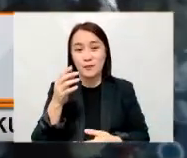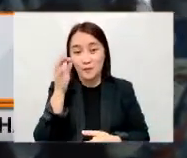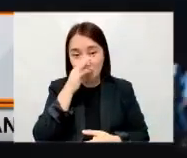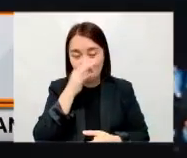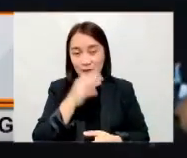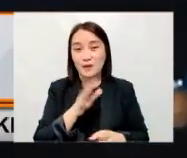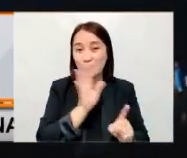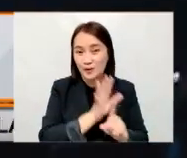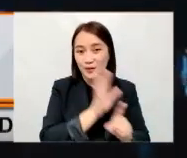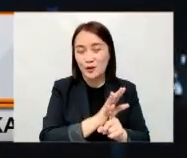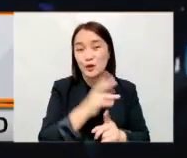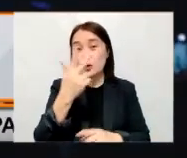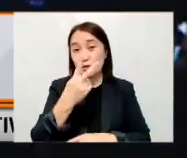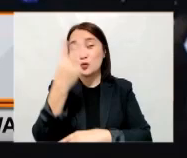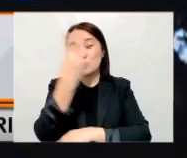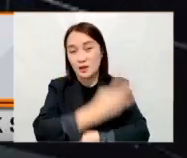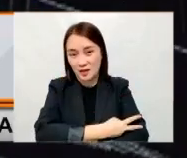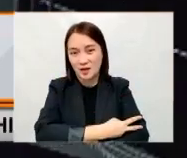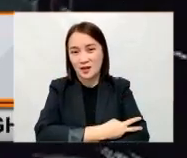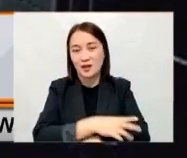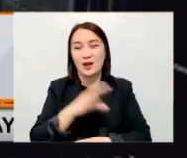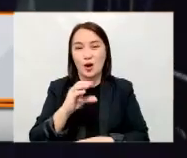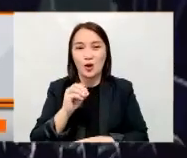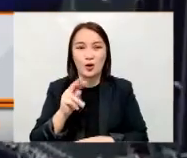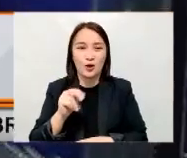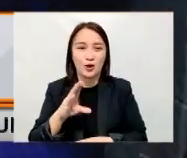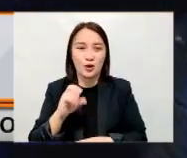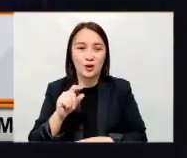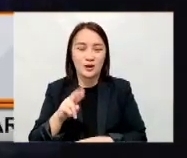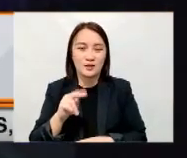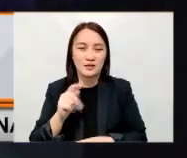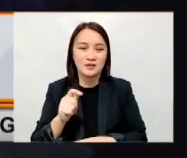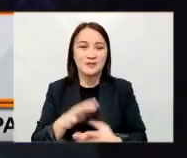two-day concert niya sa Philippine Arena nitong weekend.